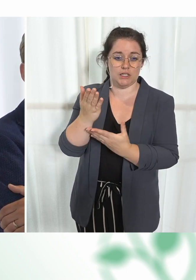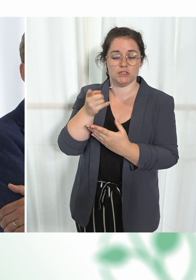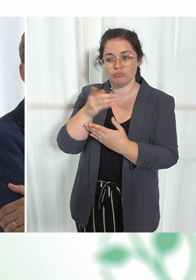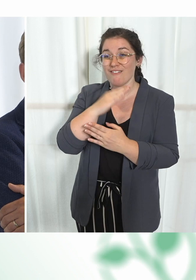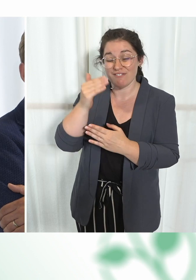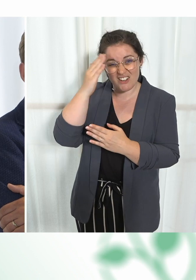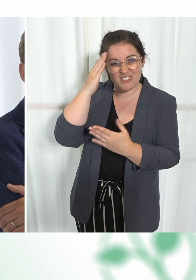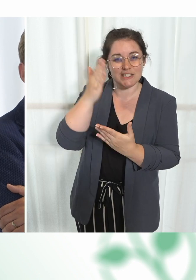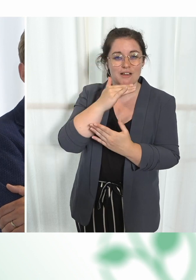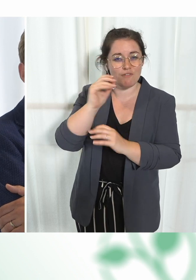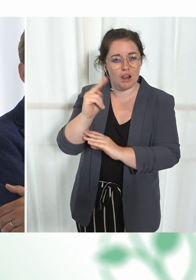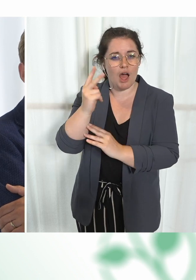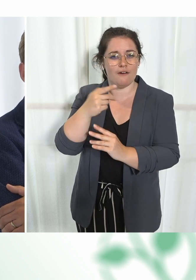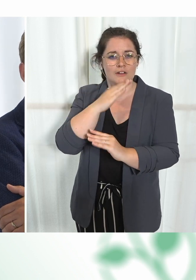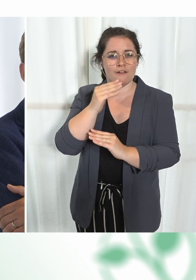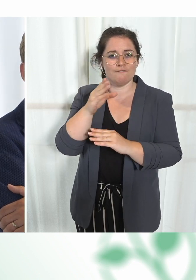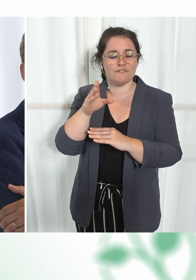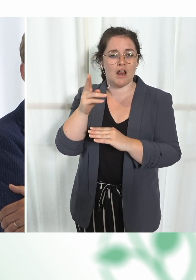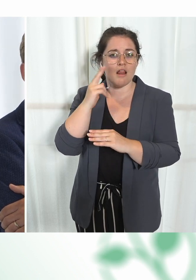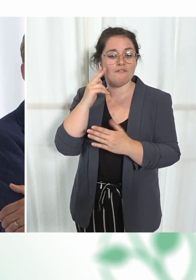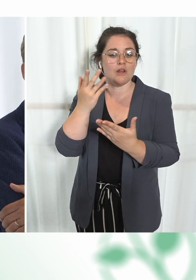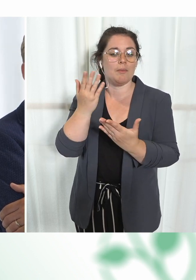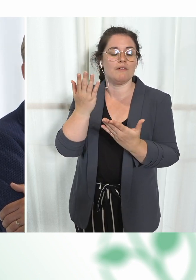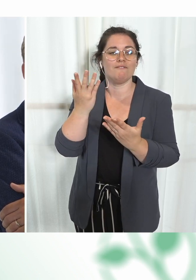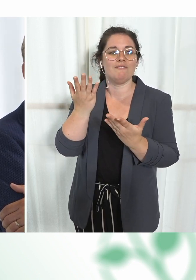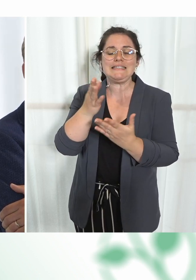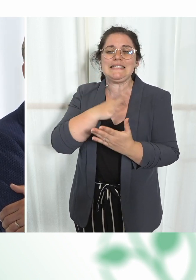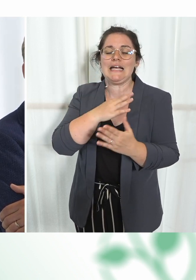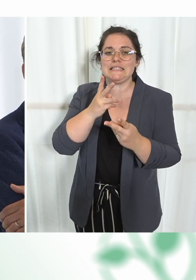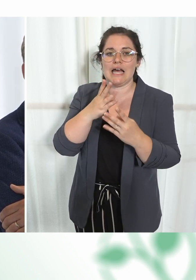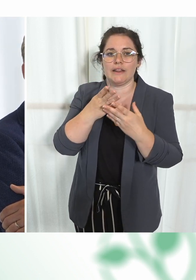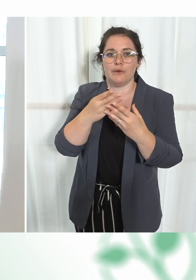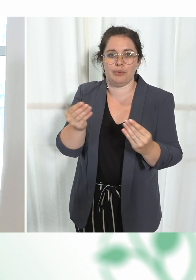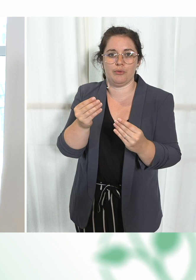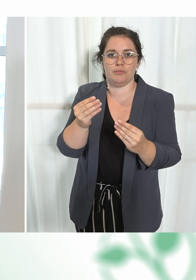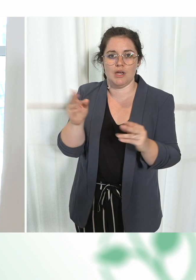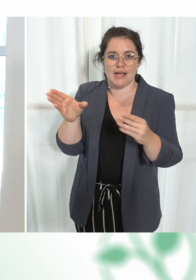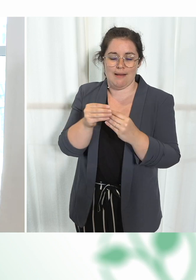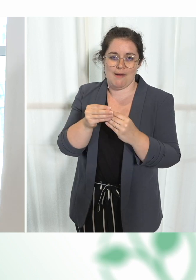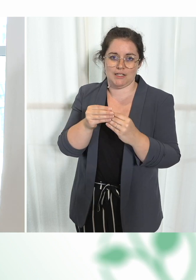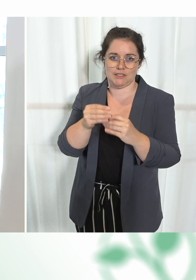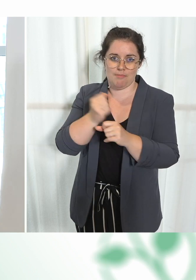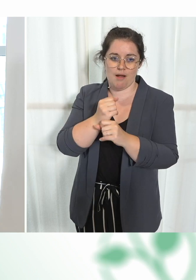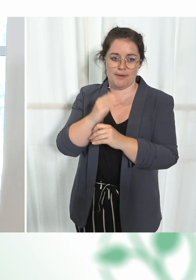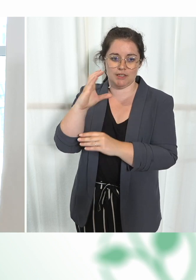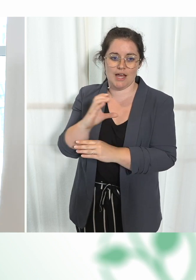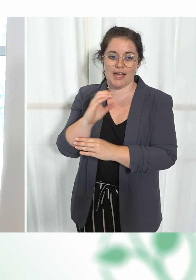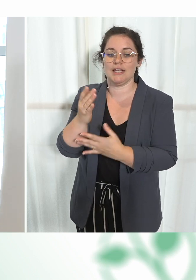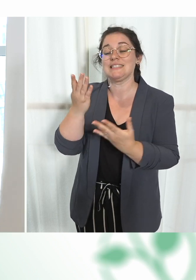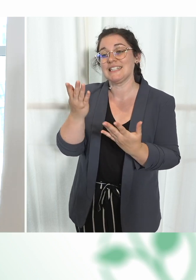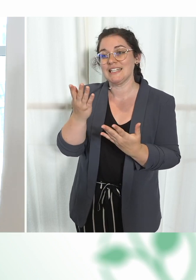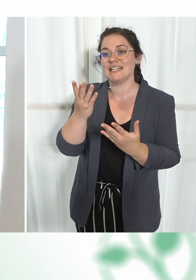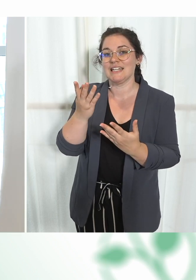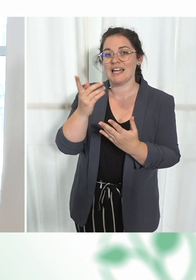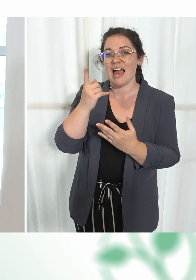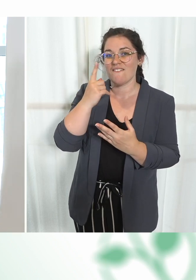Wissen hat für die Unternehmen? Welche Ängste kann man da nehmen, wenn man mit der Caritas zusammenarbeitet? Ja, aufgrund der